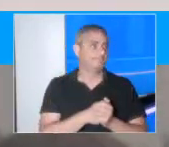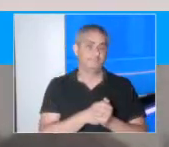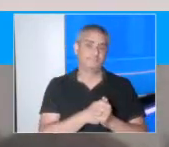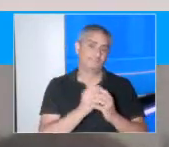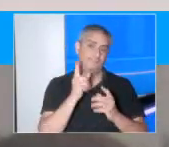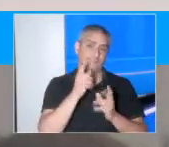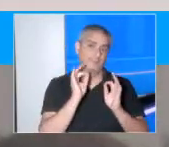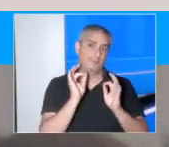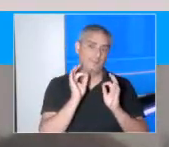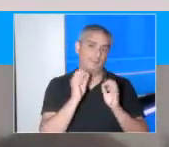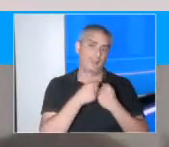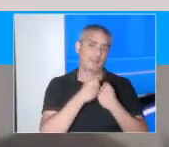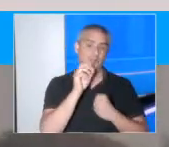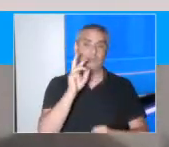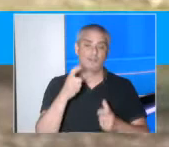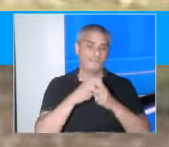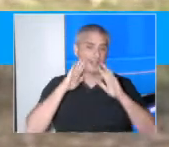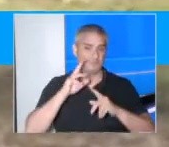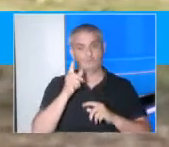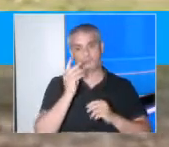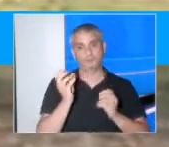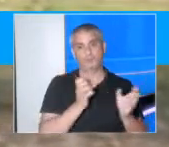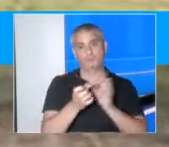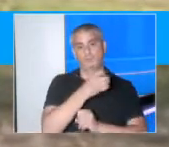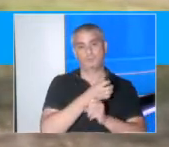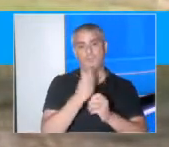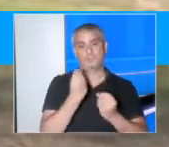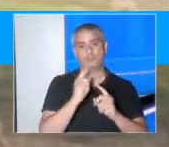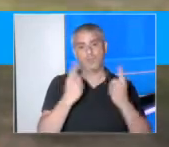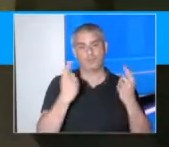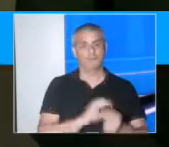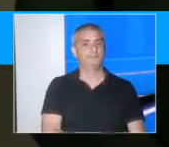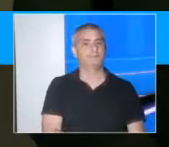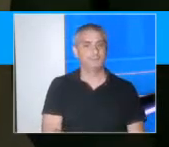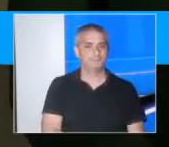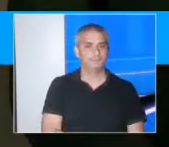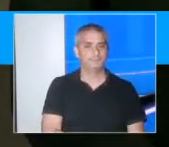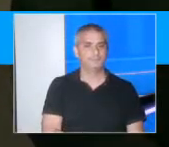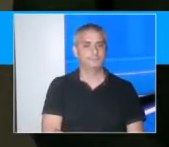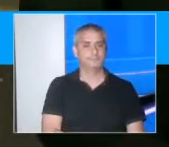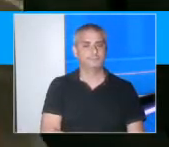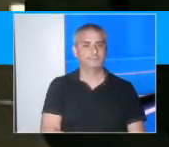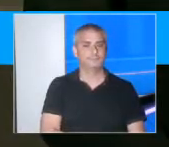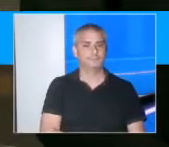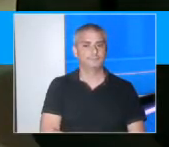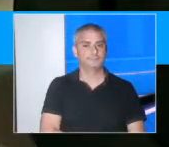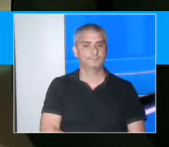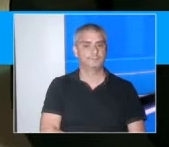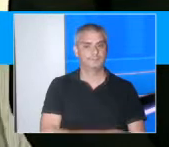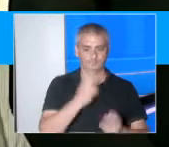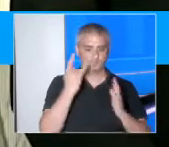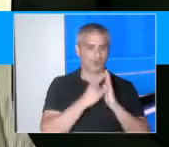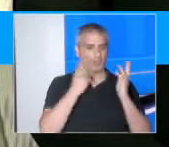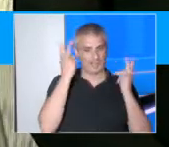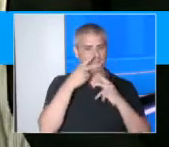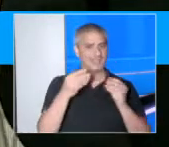האלה. ובאמת האתגר של רע"מ, לראות אם הם יכולים לשים מישהו במקומו. אז זהו, אז אני רוצה לשאול אותך עוד שאלה, לגבי חוק ההסדרים, הממשמש